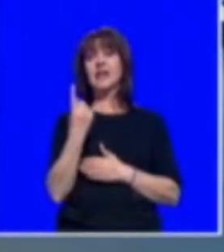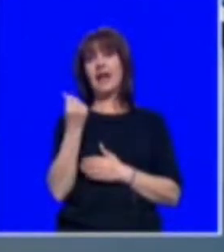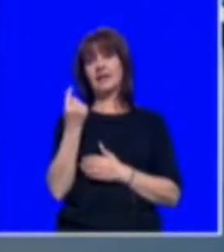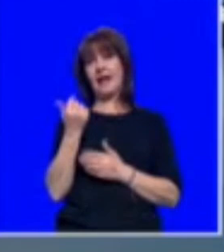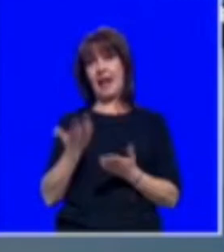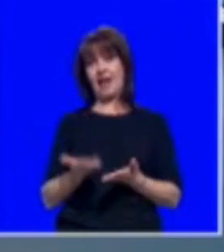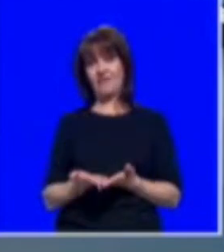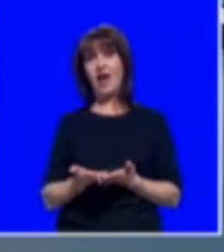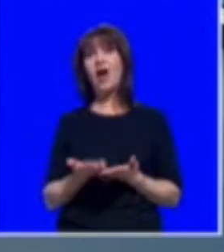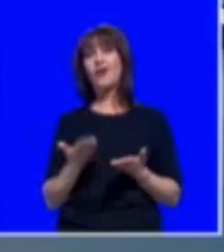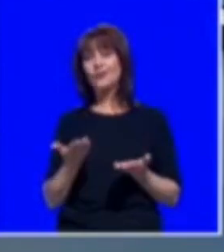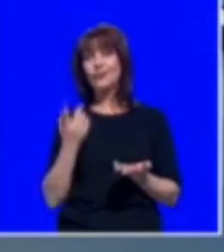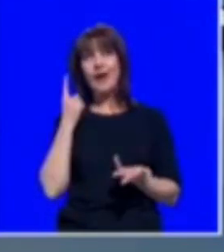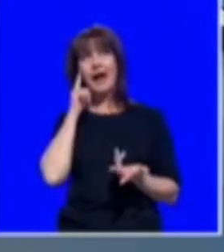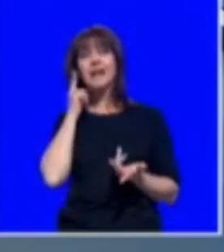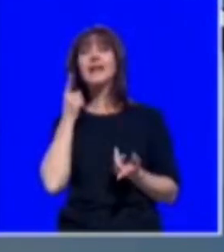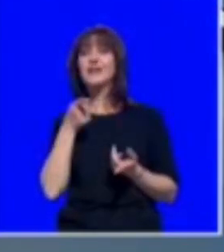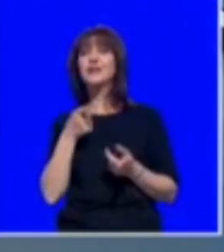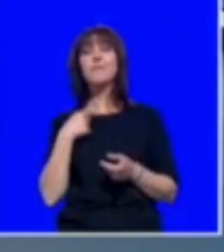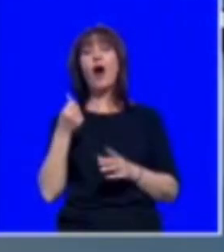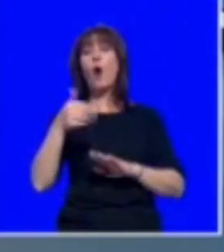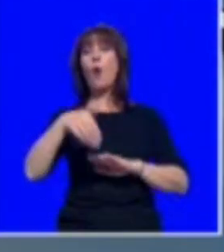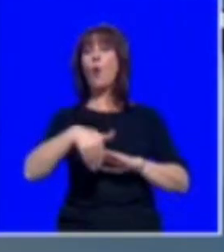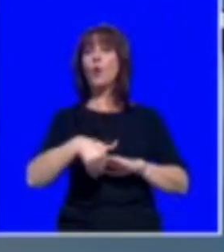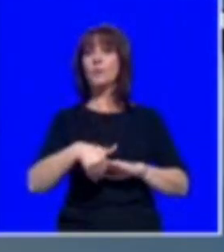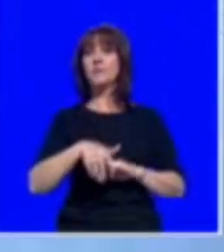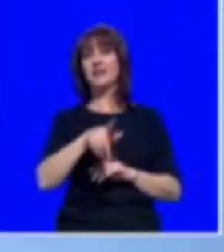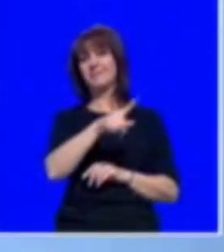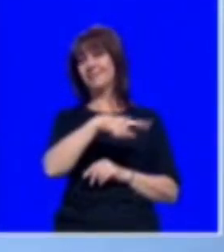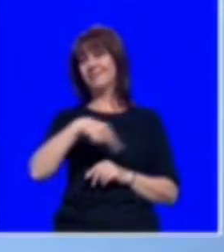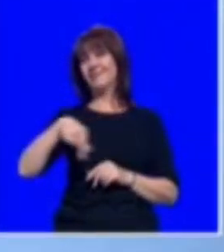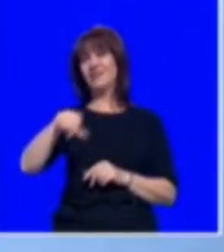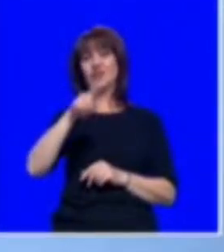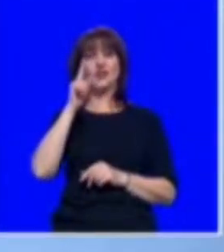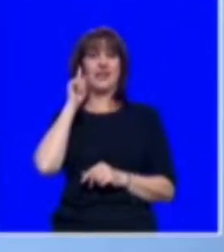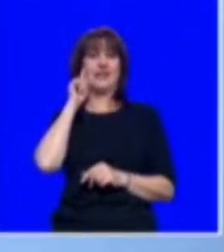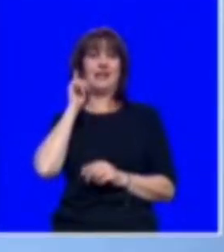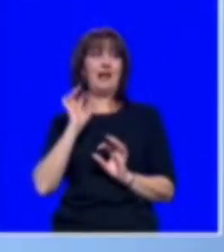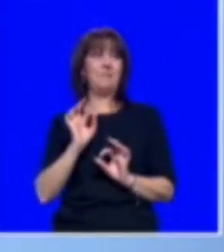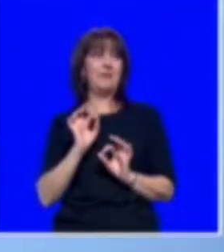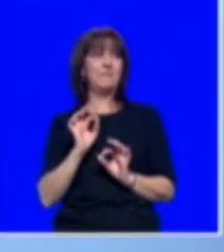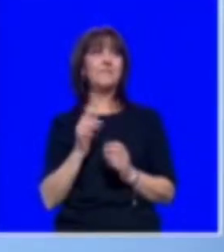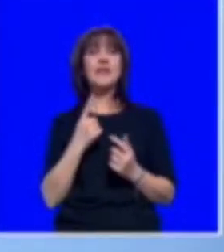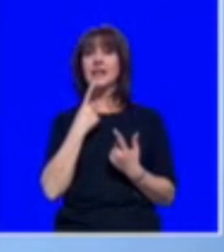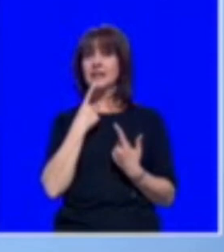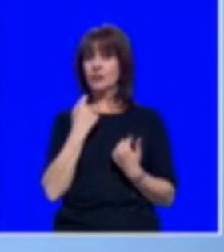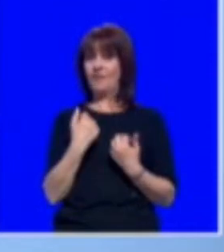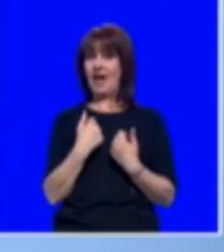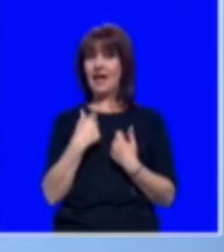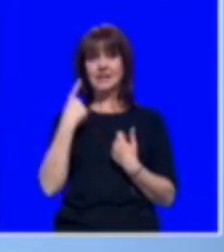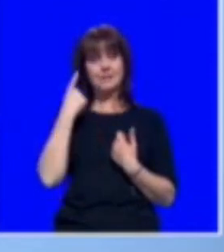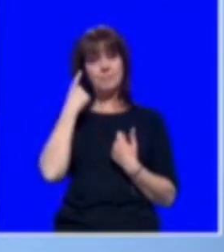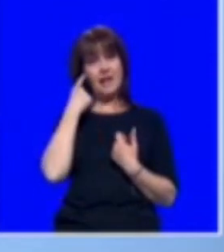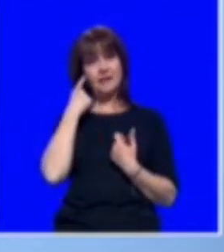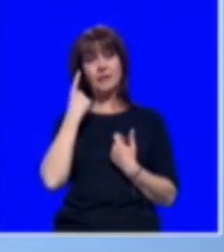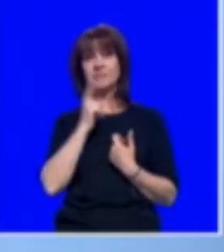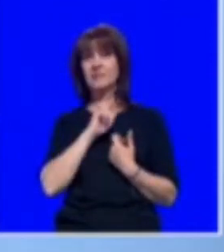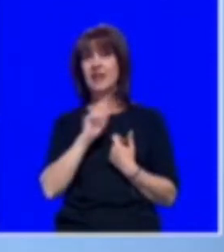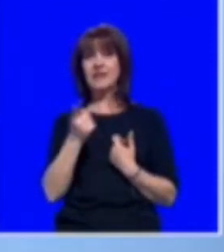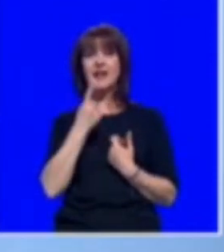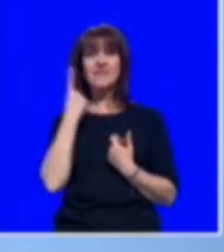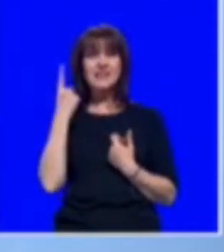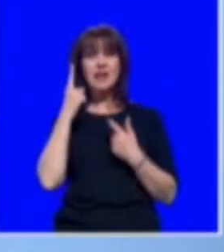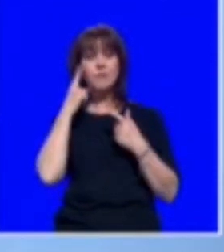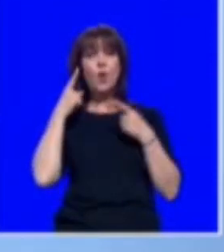абсолютно предпоставка за корупция и това точно го знае така всеки един от нашите зрители. За това аз смятам, че не трябва да се